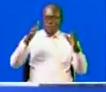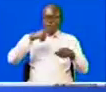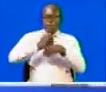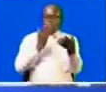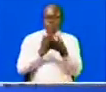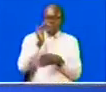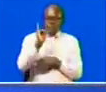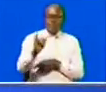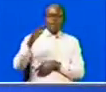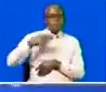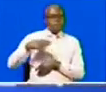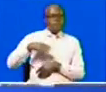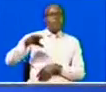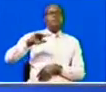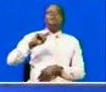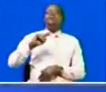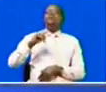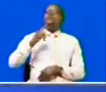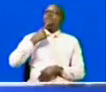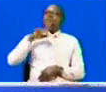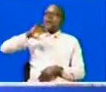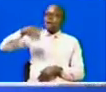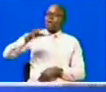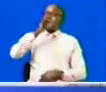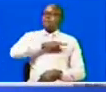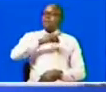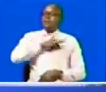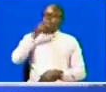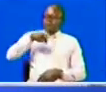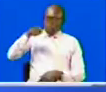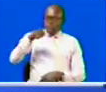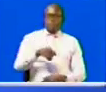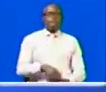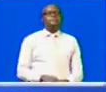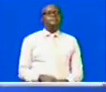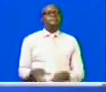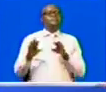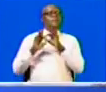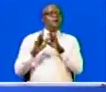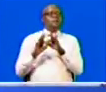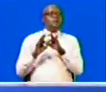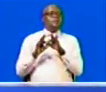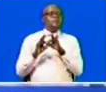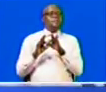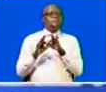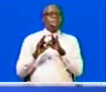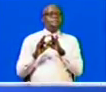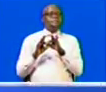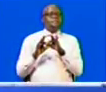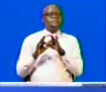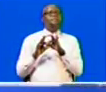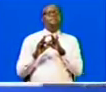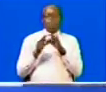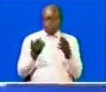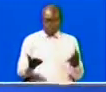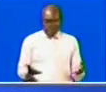sure that the people of this county benefit from the celebration of this culture in a way that we